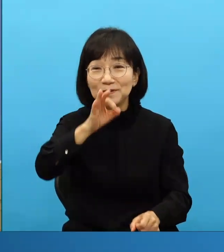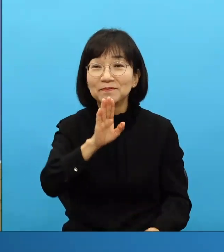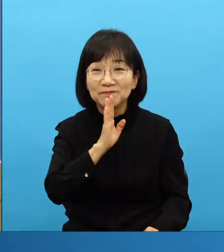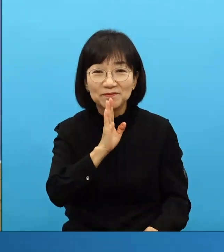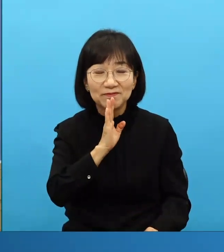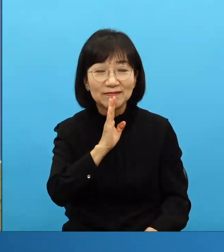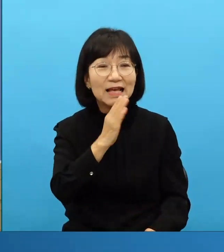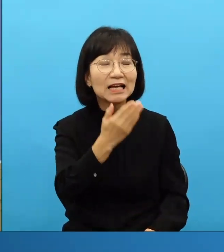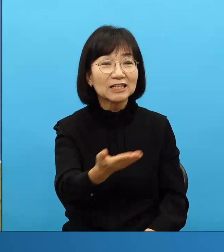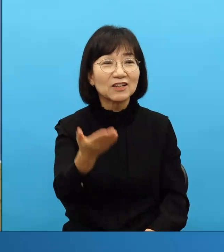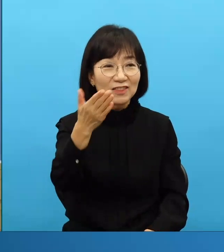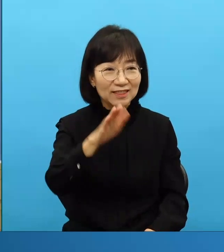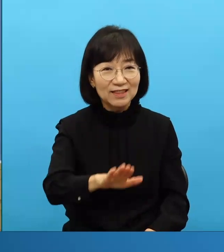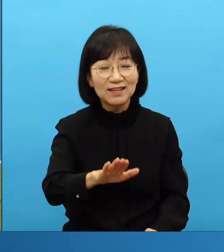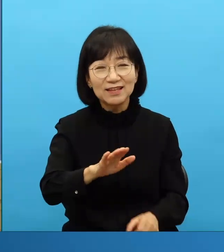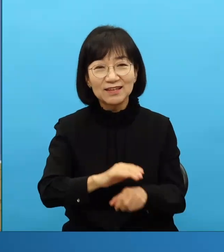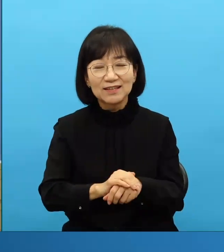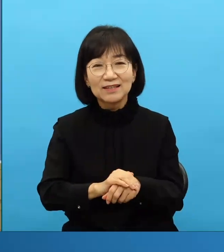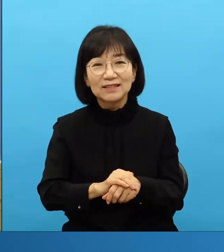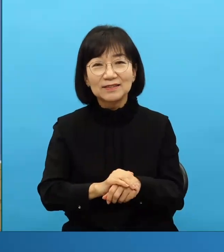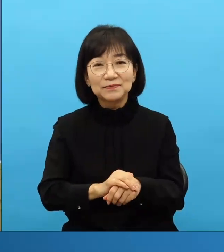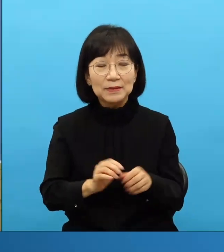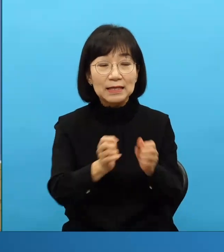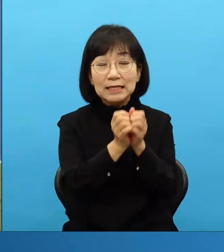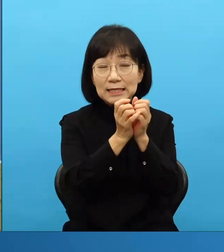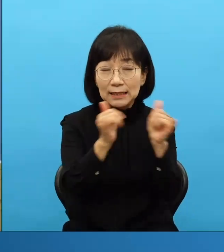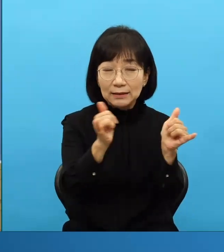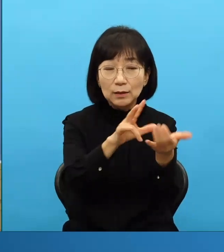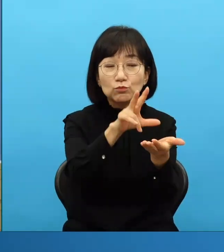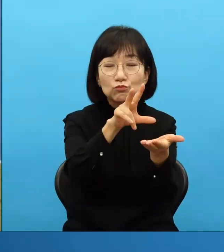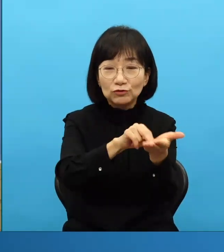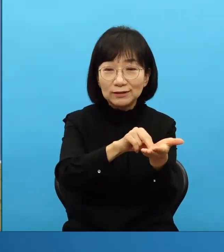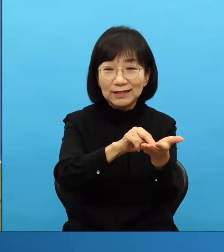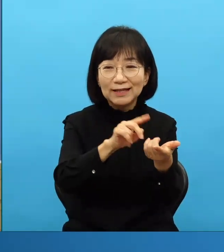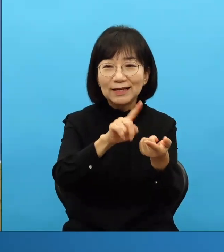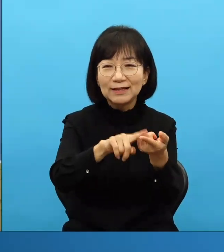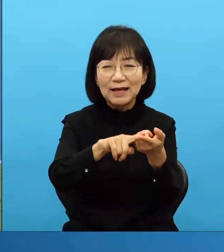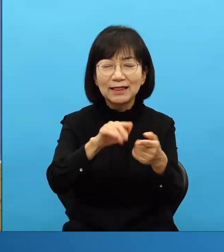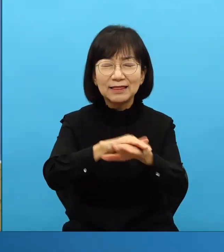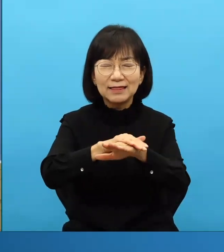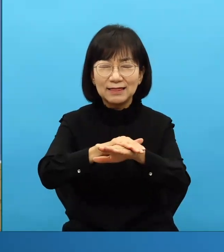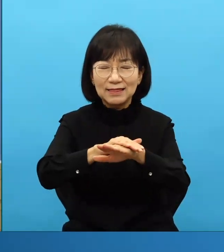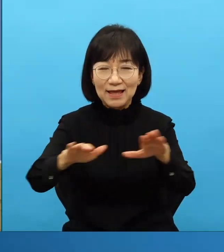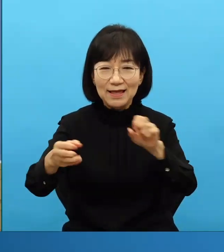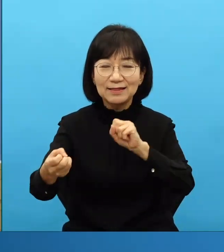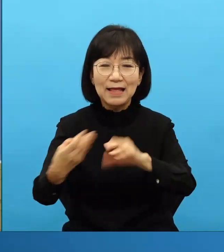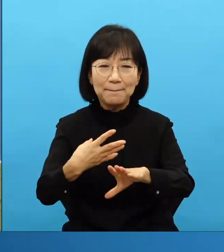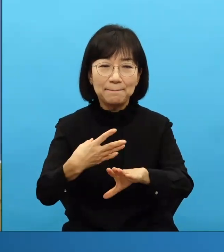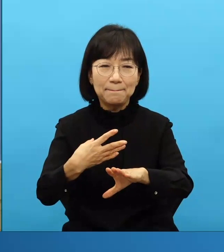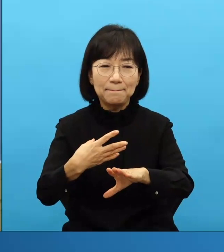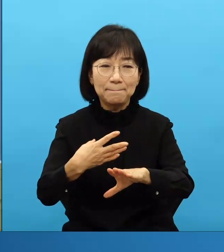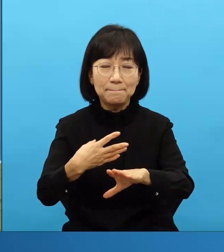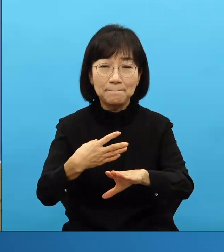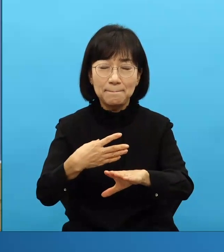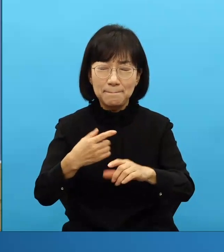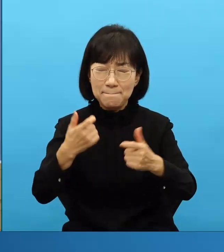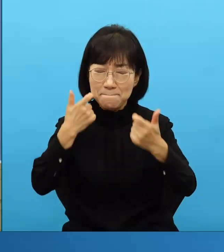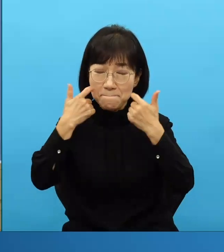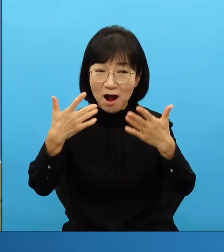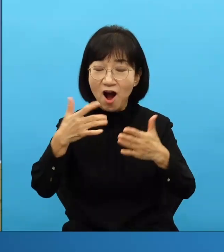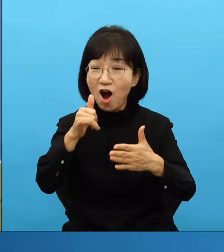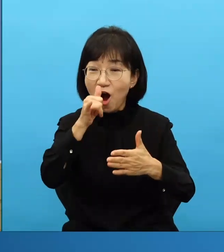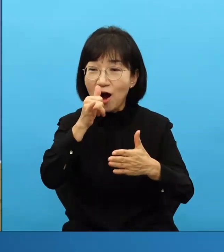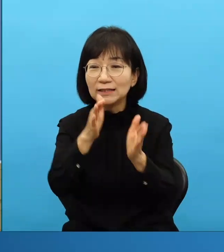유일한 인간의 유일한 문제에 유일한 해답을 말씀하고 있는 책이 하나 있습니다. But there is one book who speaks of